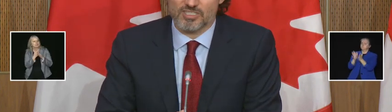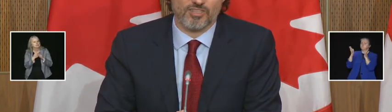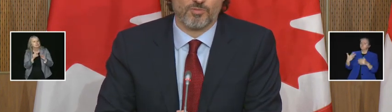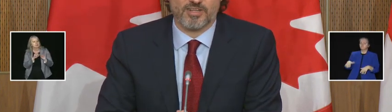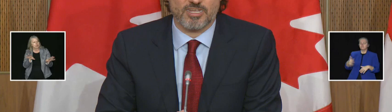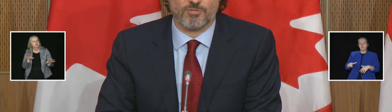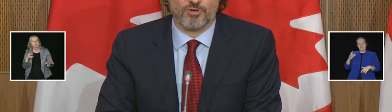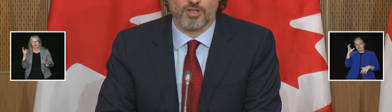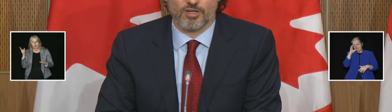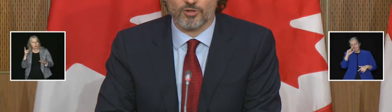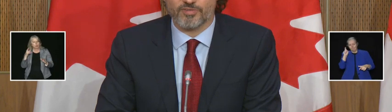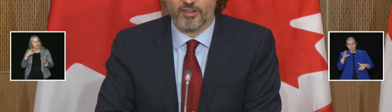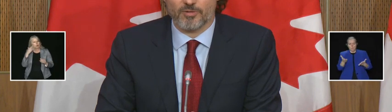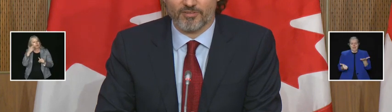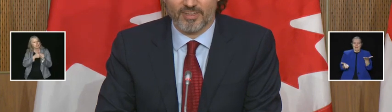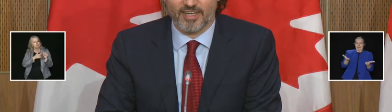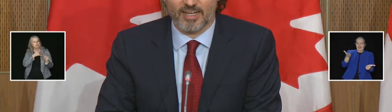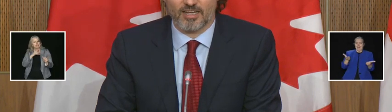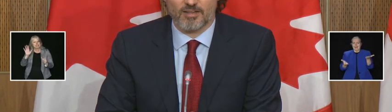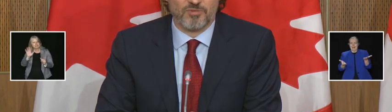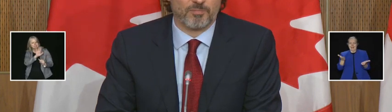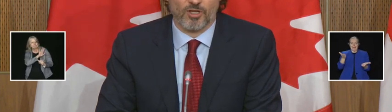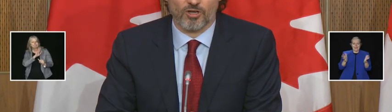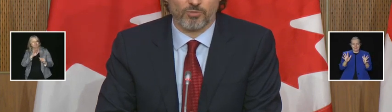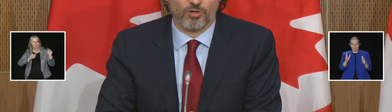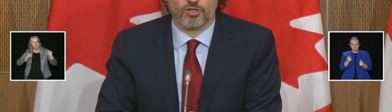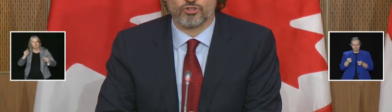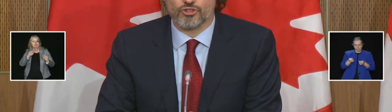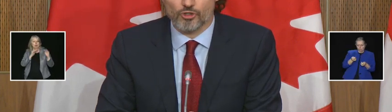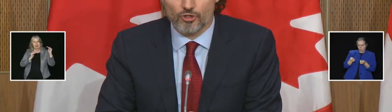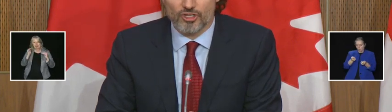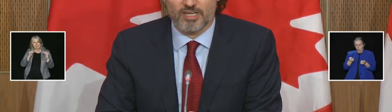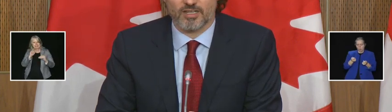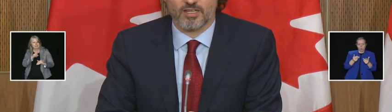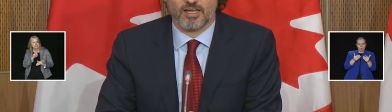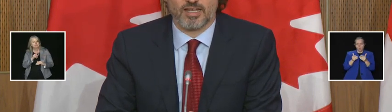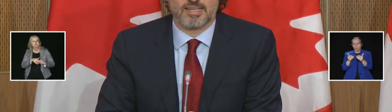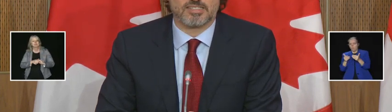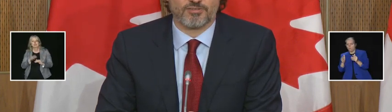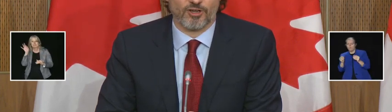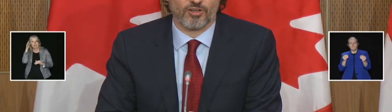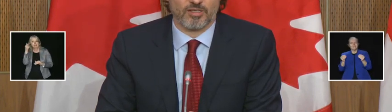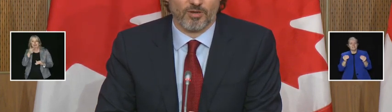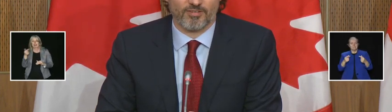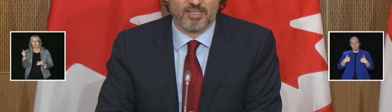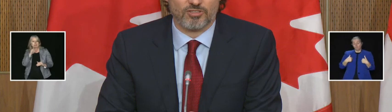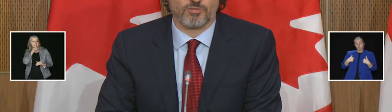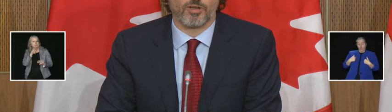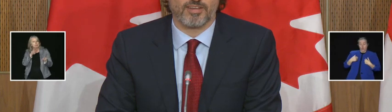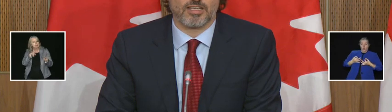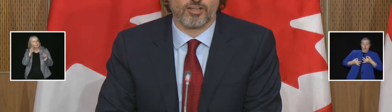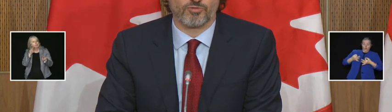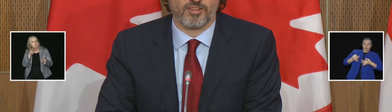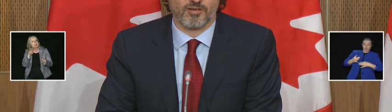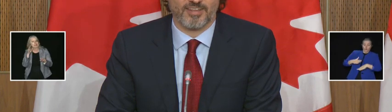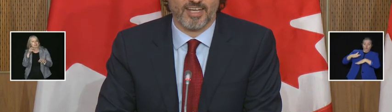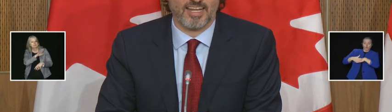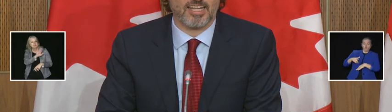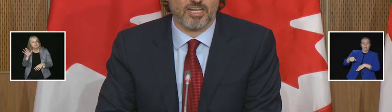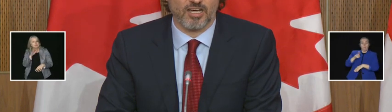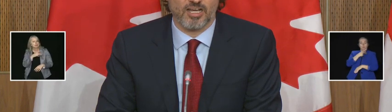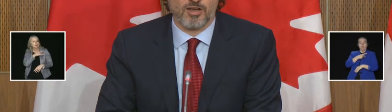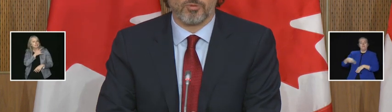comme j'ai dit depuis le début le gouvernement fédéral est pas là pour juger les efforts des provinces le prochain le gouvernement